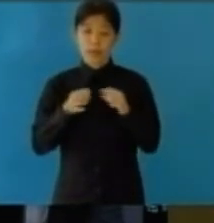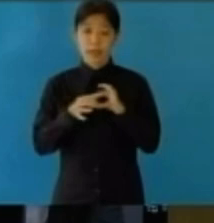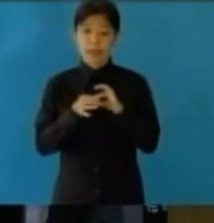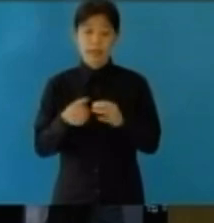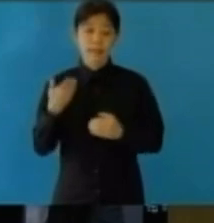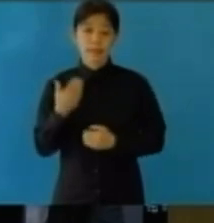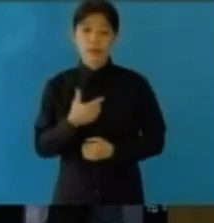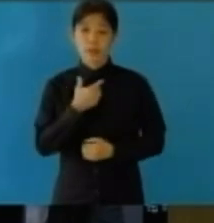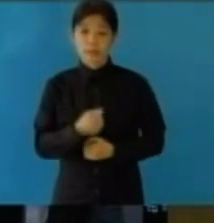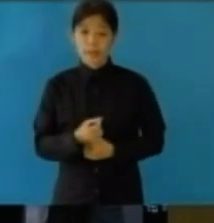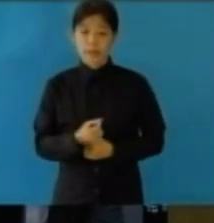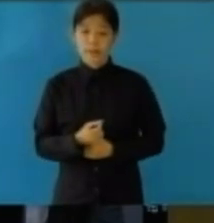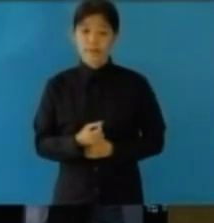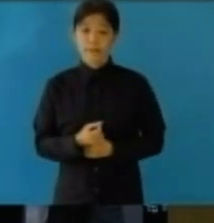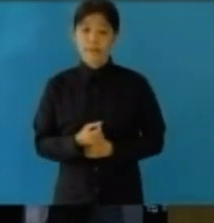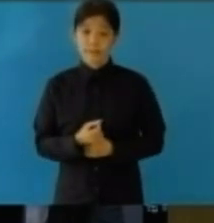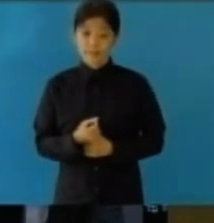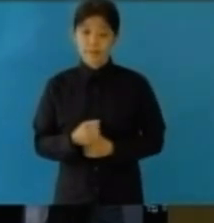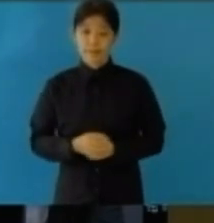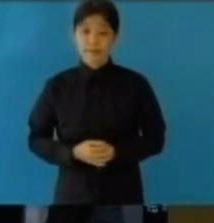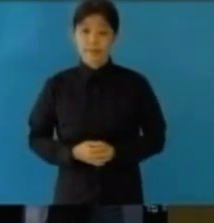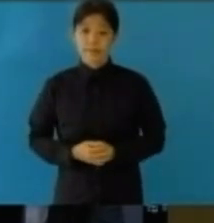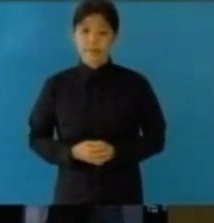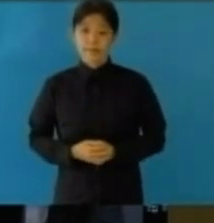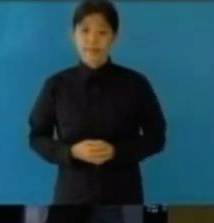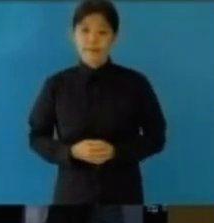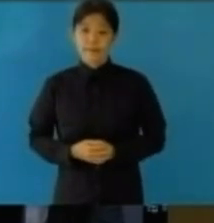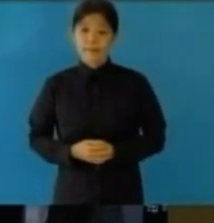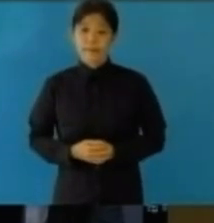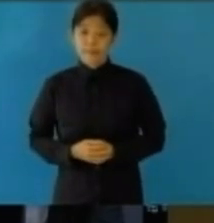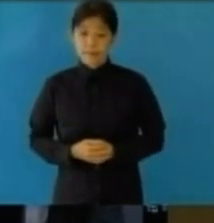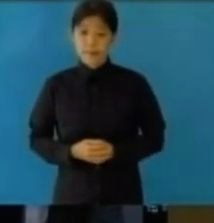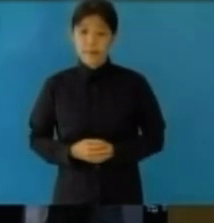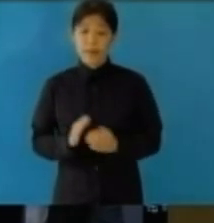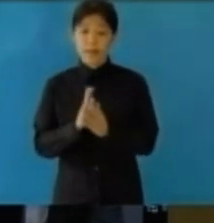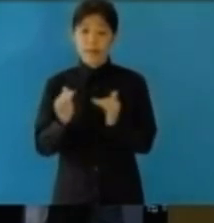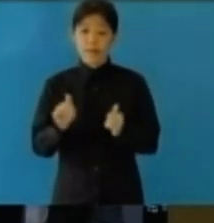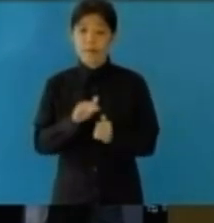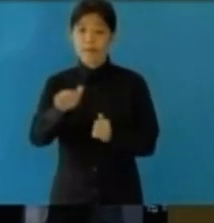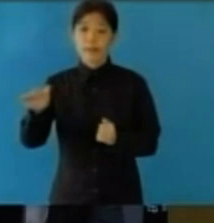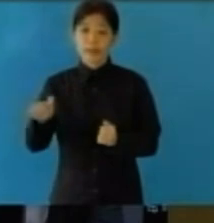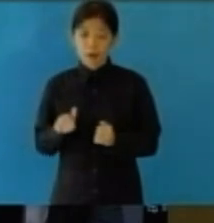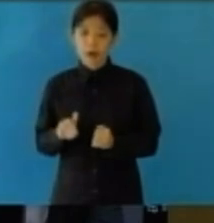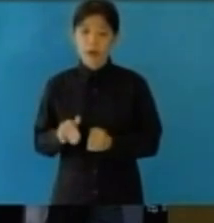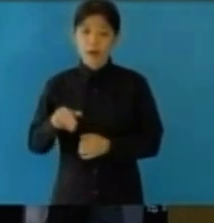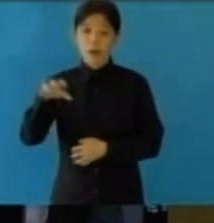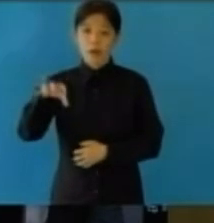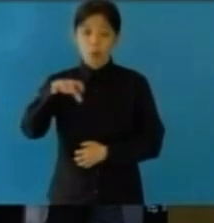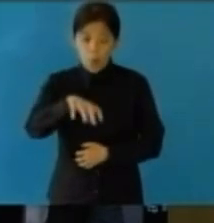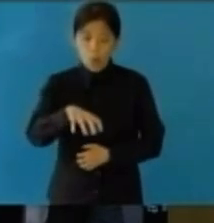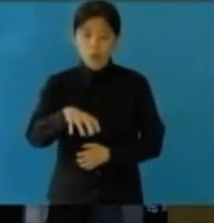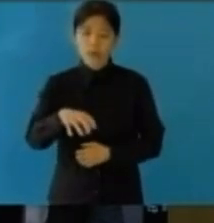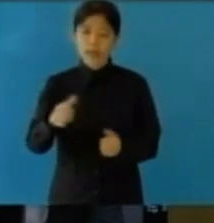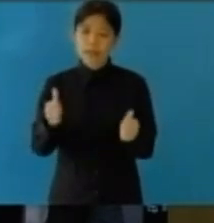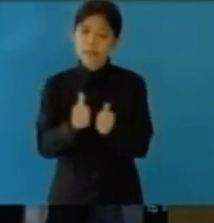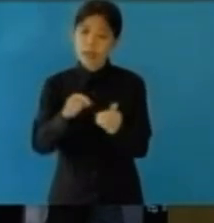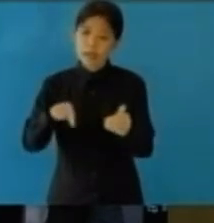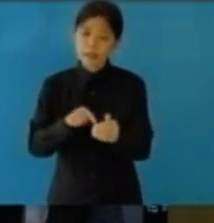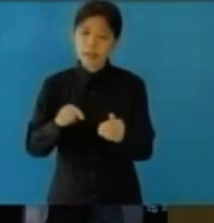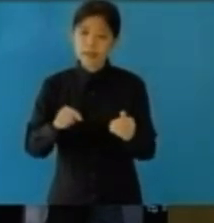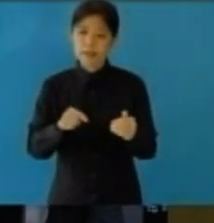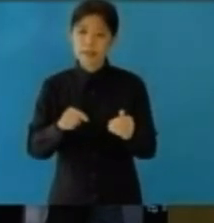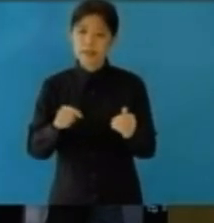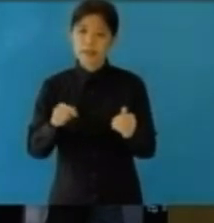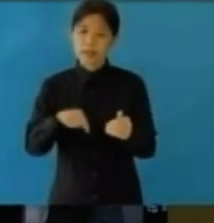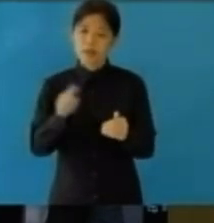せていただきますけど、先ほど急の情勢について取り組みについて答弁がありましたが、しかしですね、県民の方々から一体どこで、どんな試合が見るのかと。競技